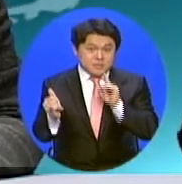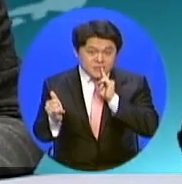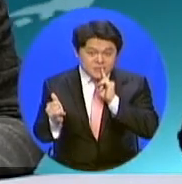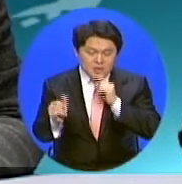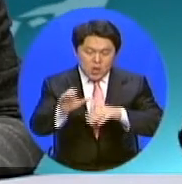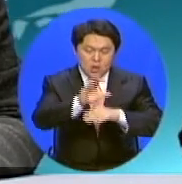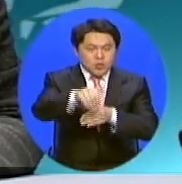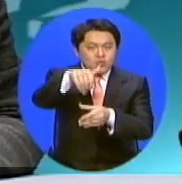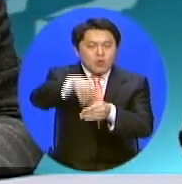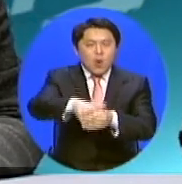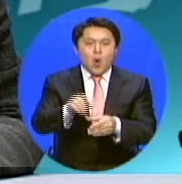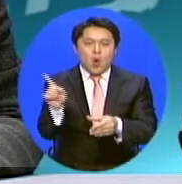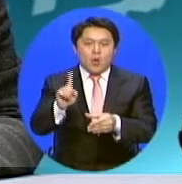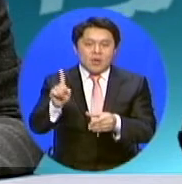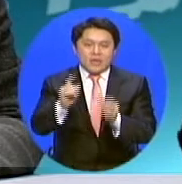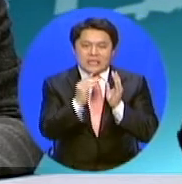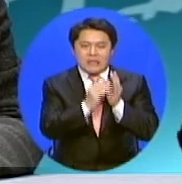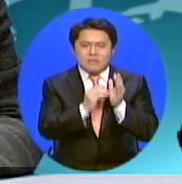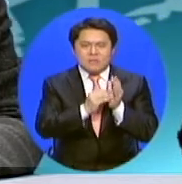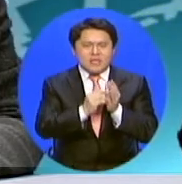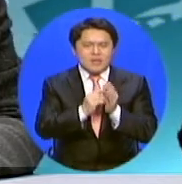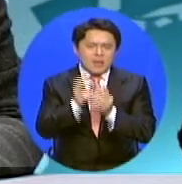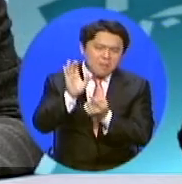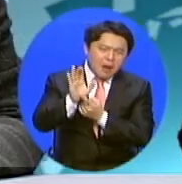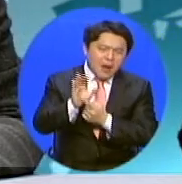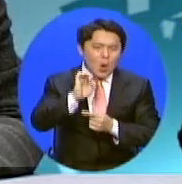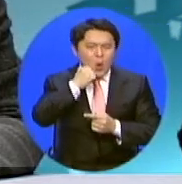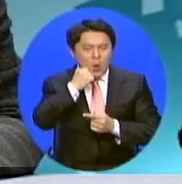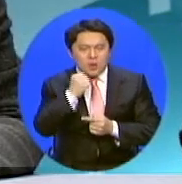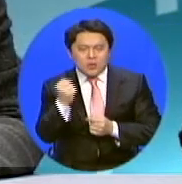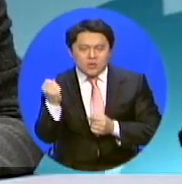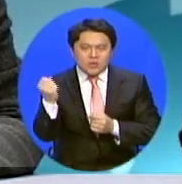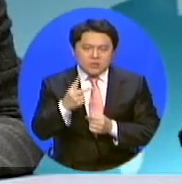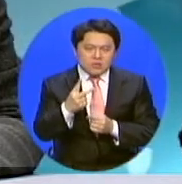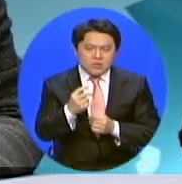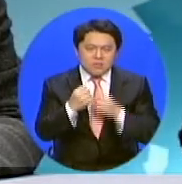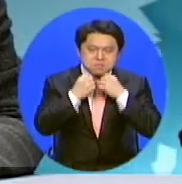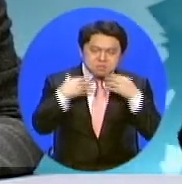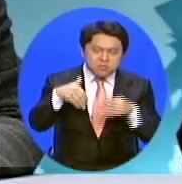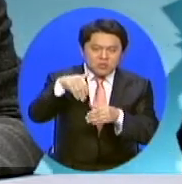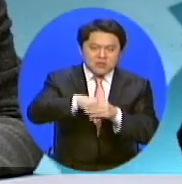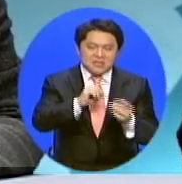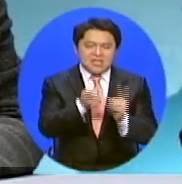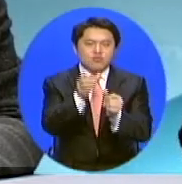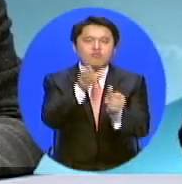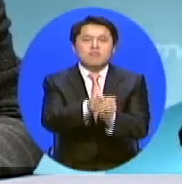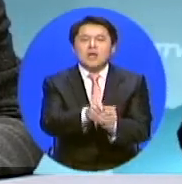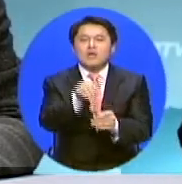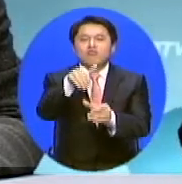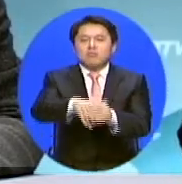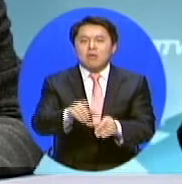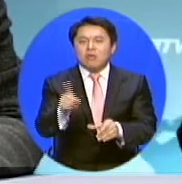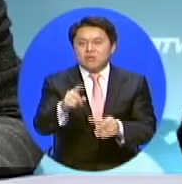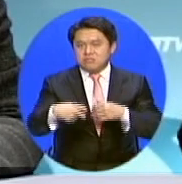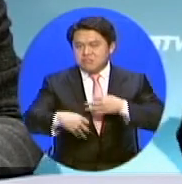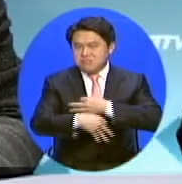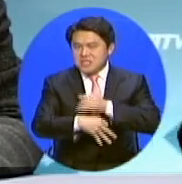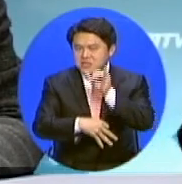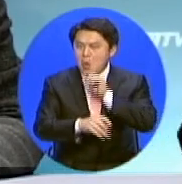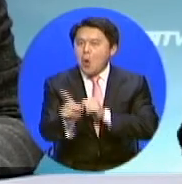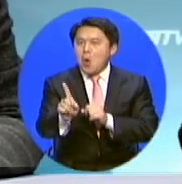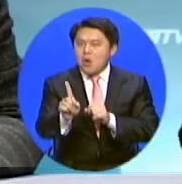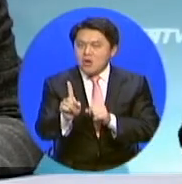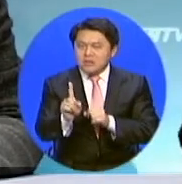이 전자투표라는 것이 뭐 비밀 보장이 좀 잘 안 될 수도 있다. 혹은 뭐 중복 투표라든지 대리 투표 같은 네. 예, 부정이 또 있을 수 있는 것